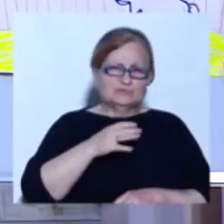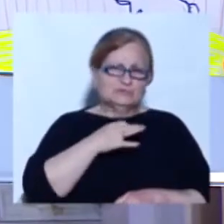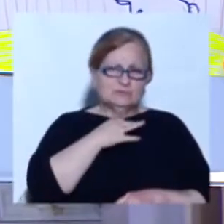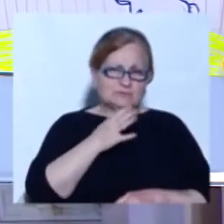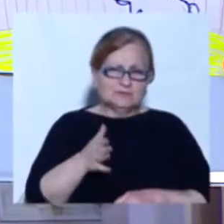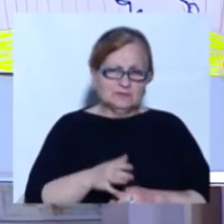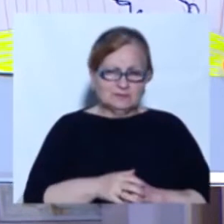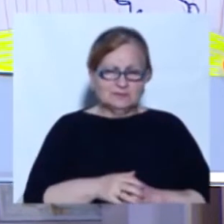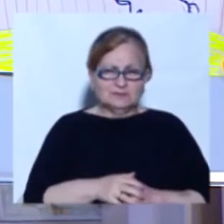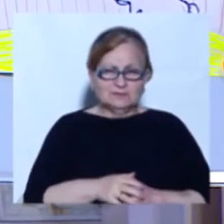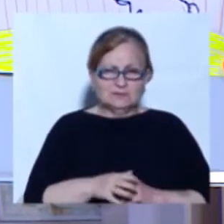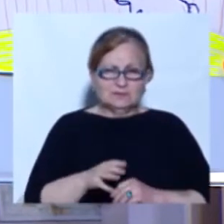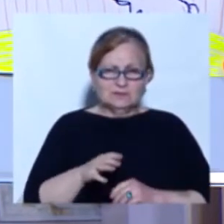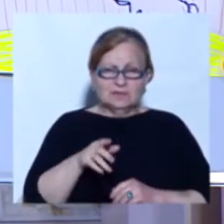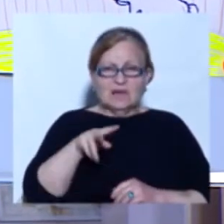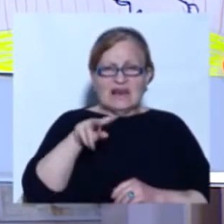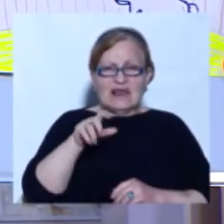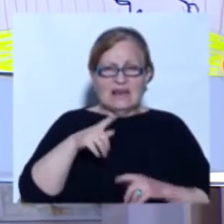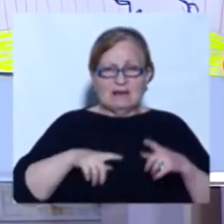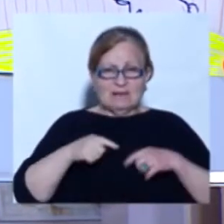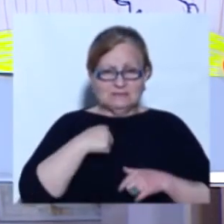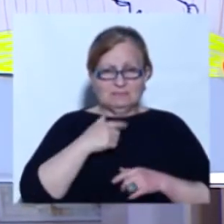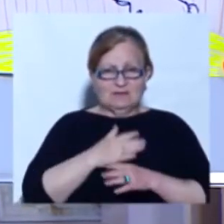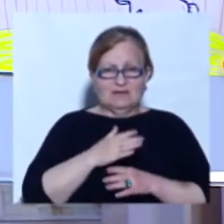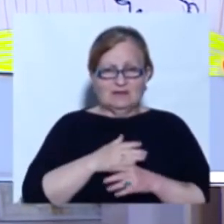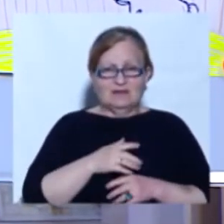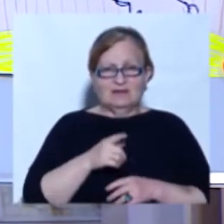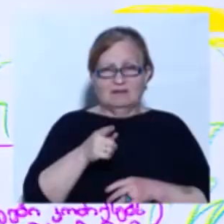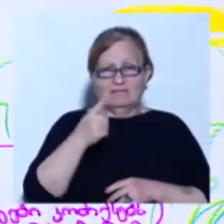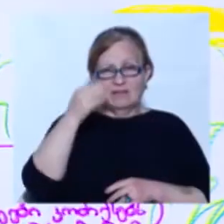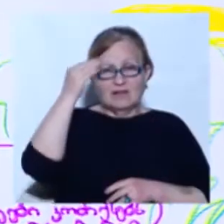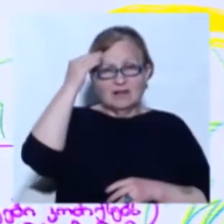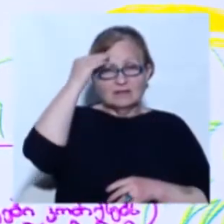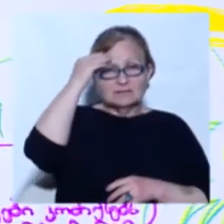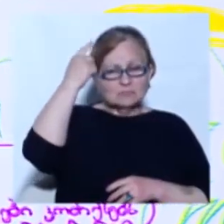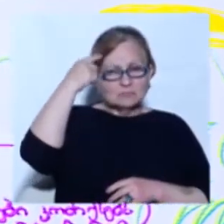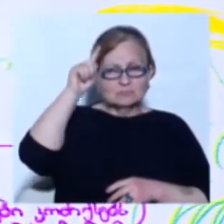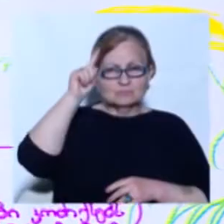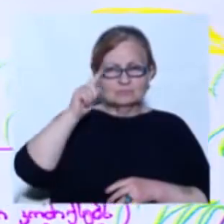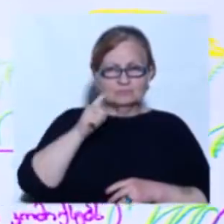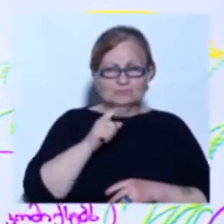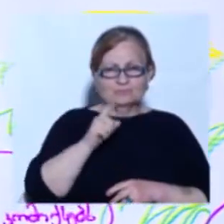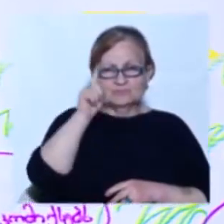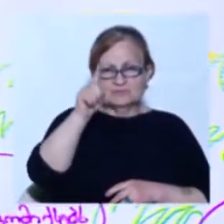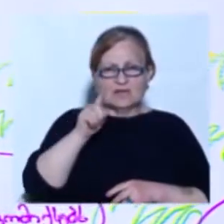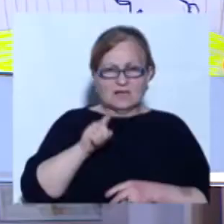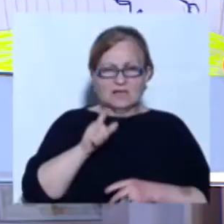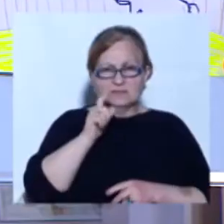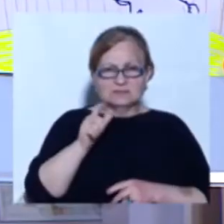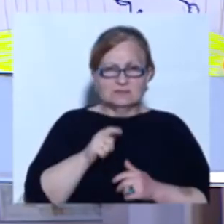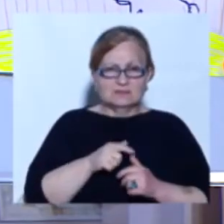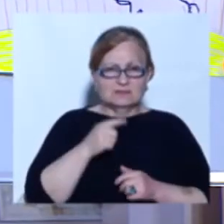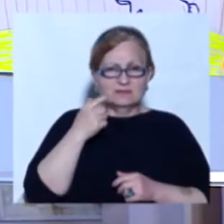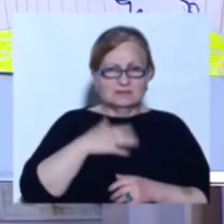ნახატია. Შემდგომ ლელა მასწავლებელი ამბობს. Ერთი აზრი მომაფიქრდა და ძახილის ნიშანია ხომ?